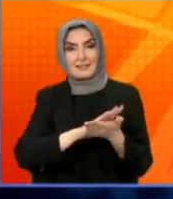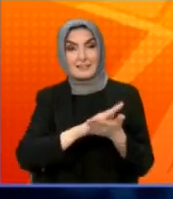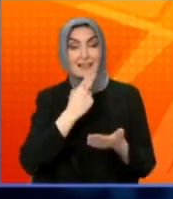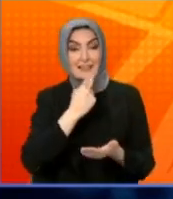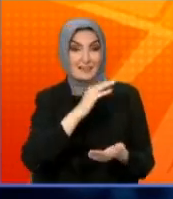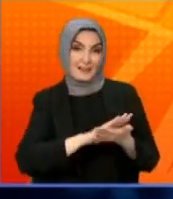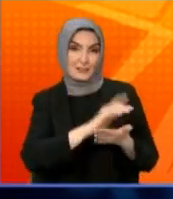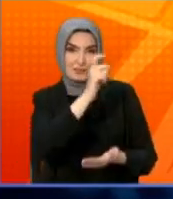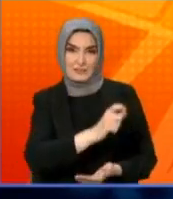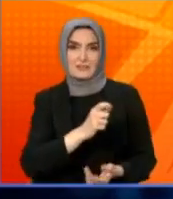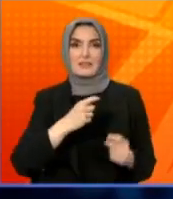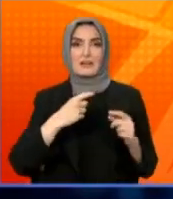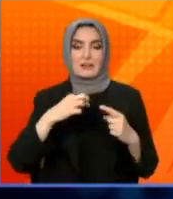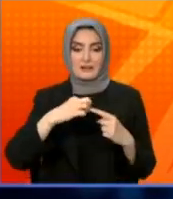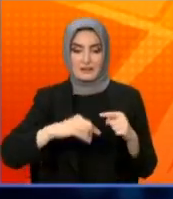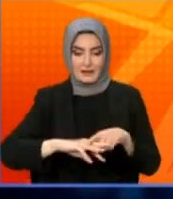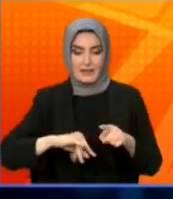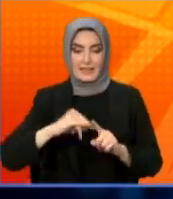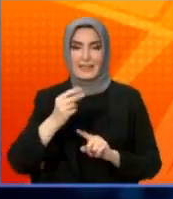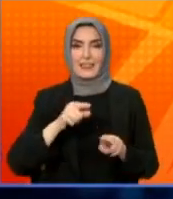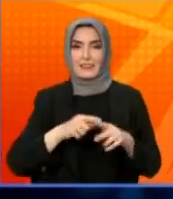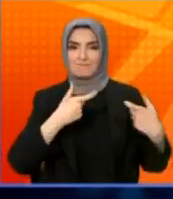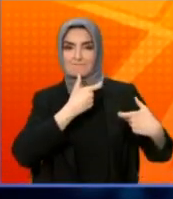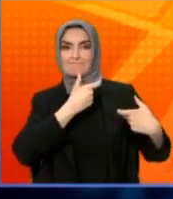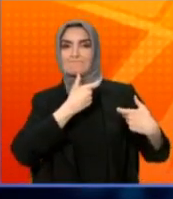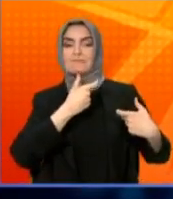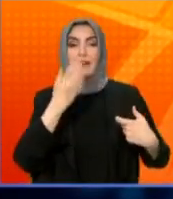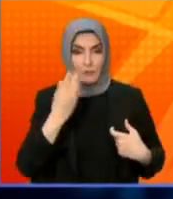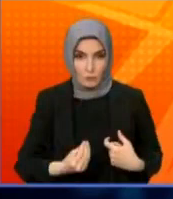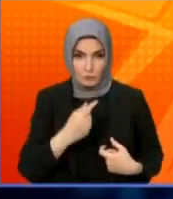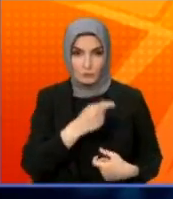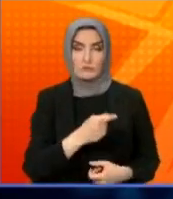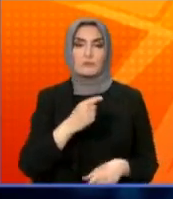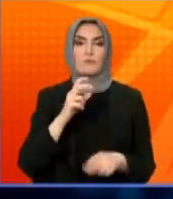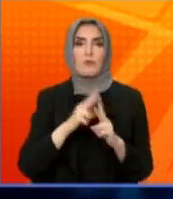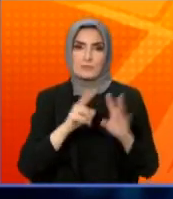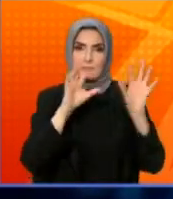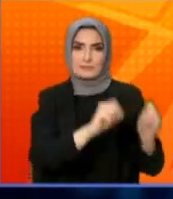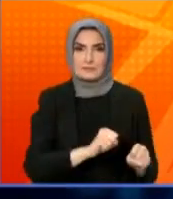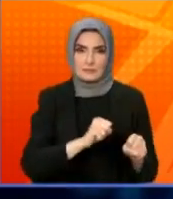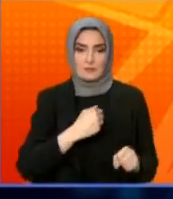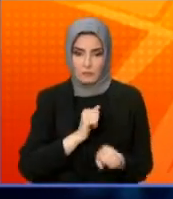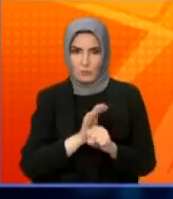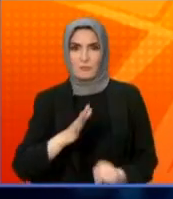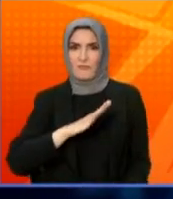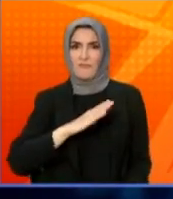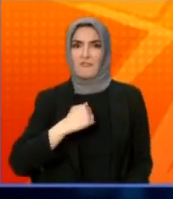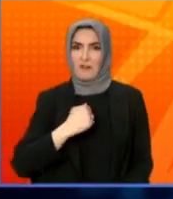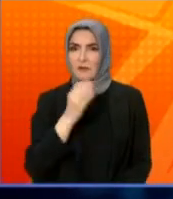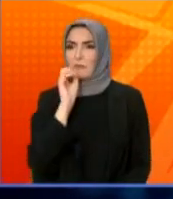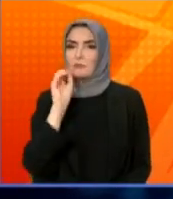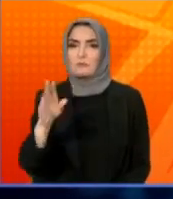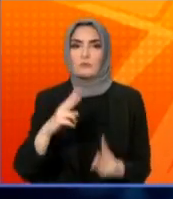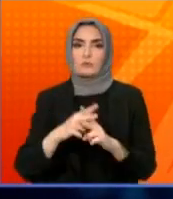Uzun uğraşlar sonucu teslim oldu. Ne var ki ekip arabasına binerken koronalıyım diyerek polisin yüzüne tükürdü.